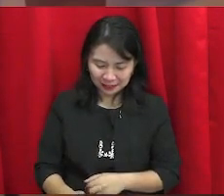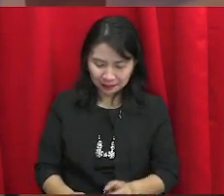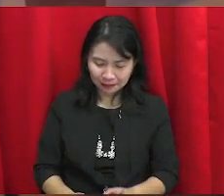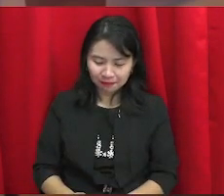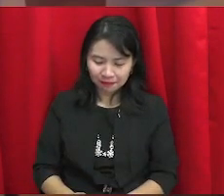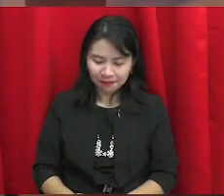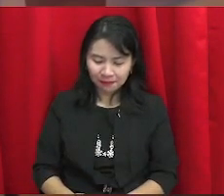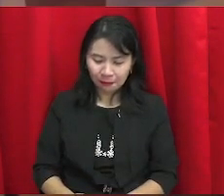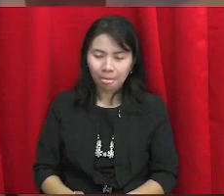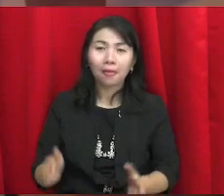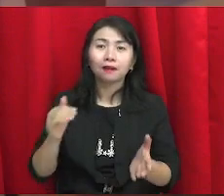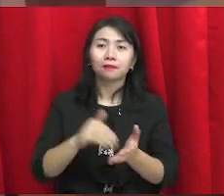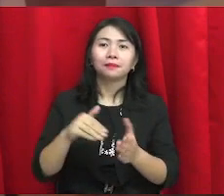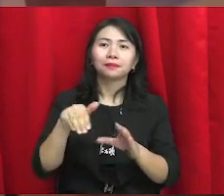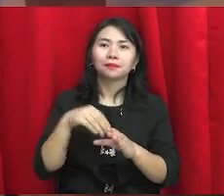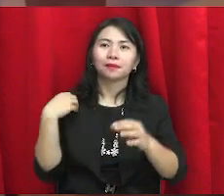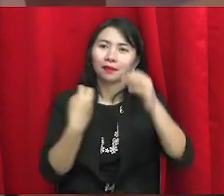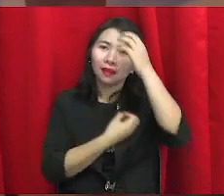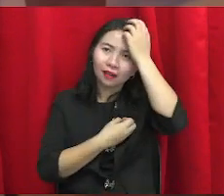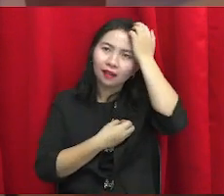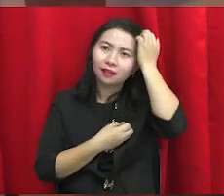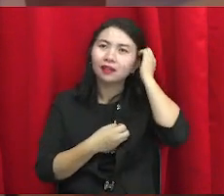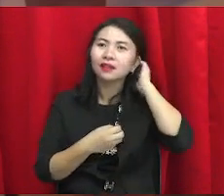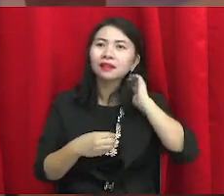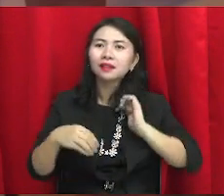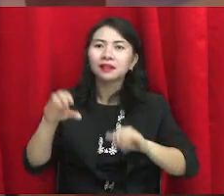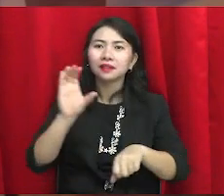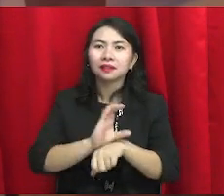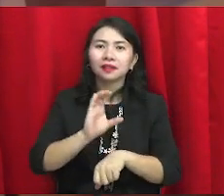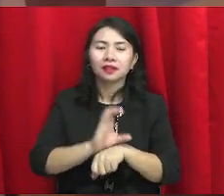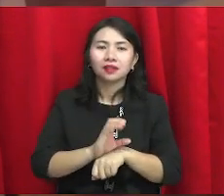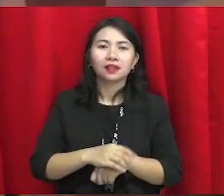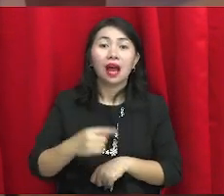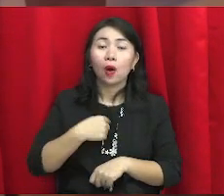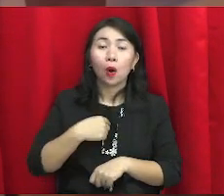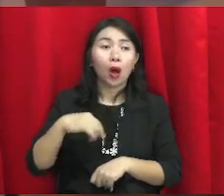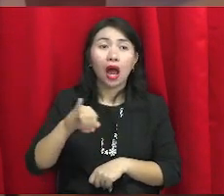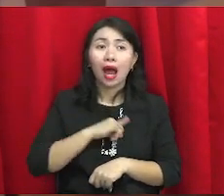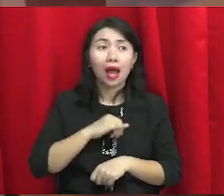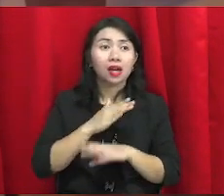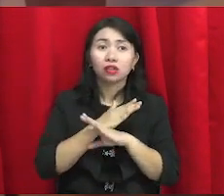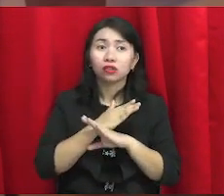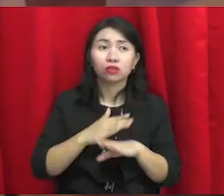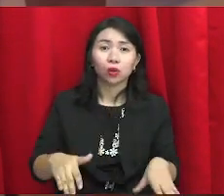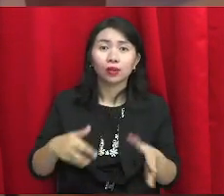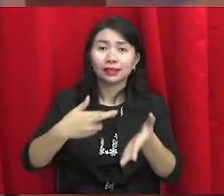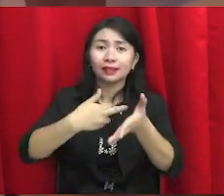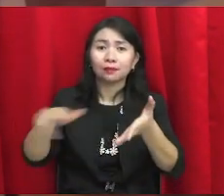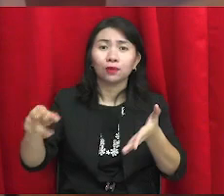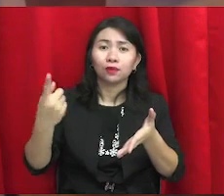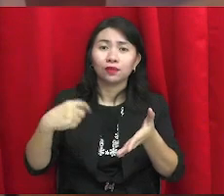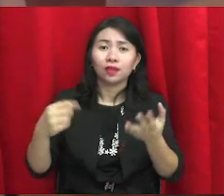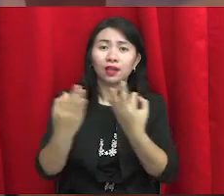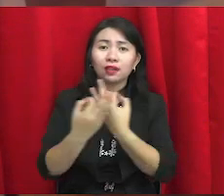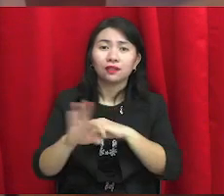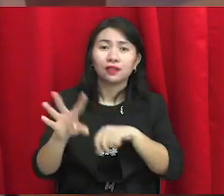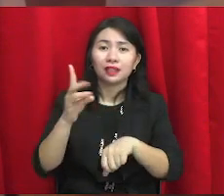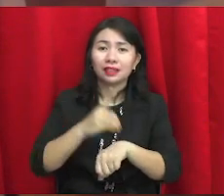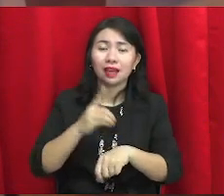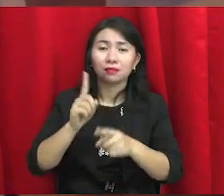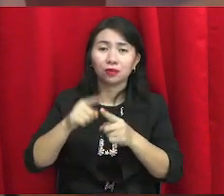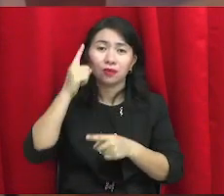Alam mo, sa simbahan natin, hindi ko tinatanggal ang kalayaan ng bawat isa na